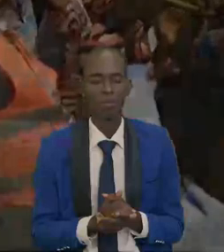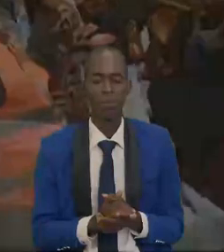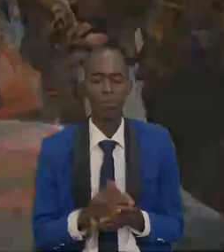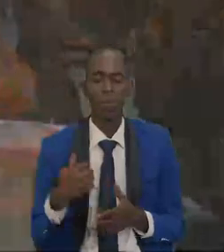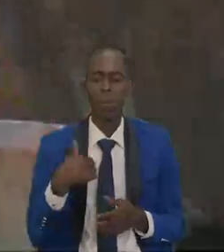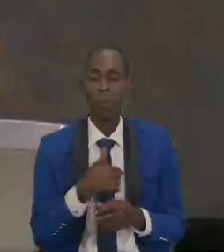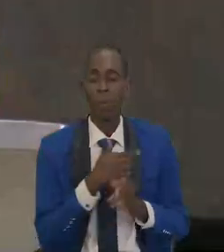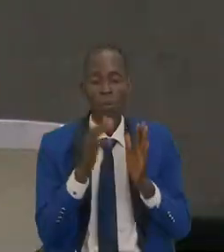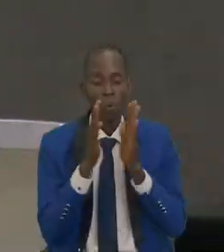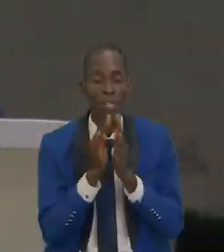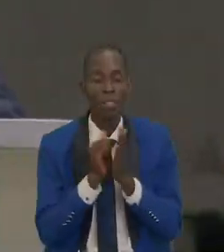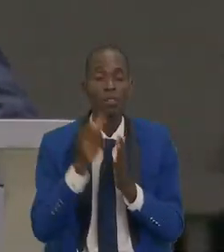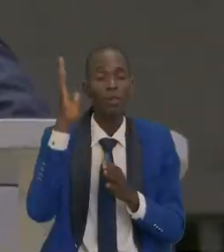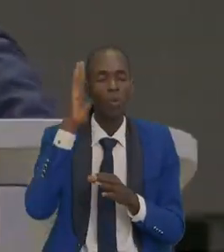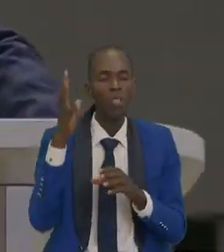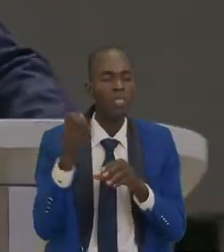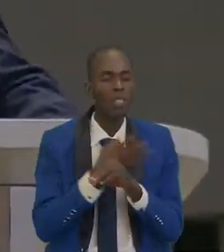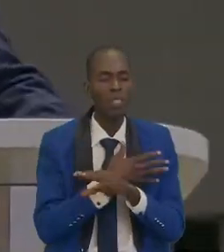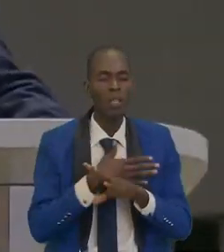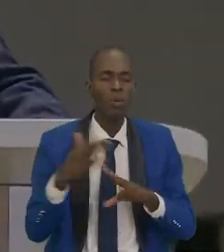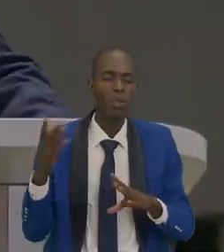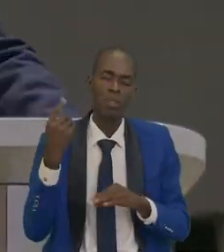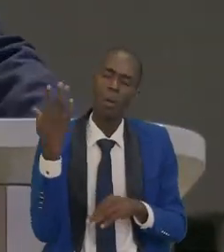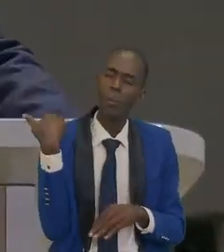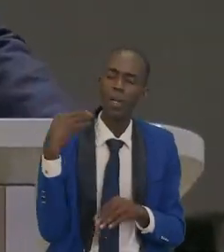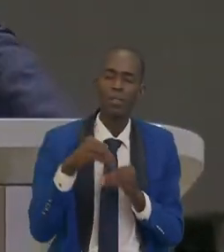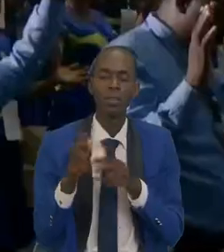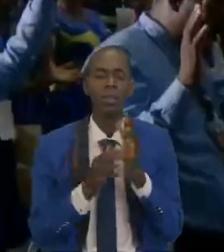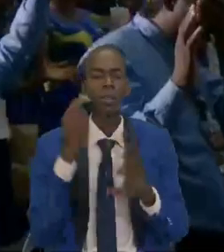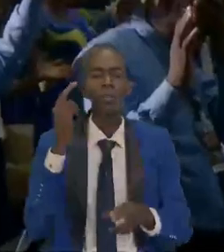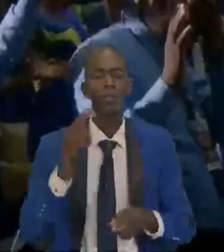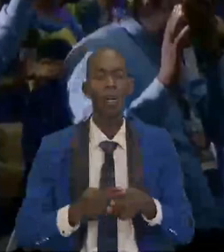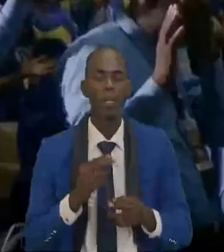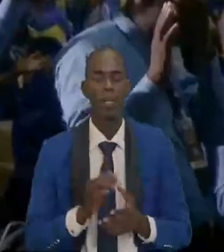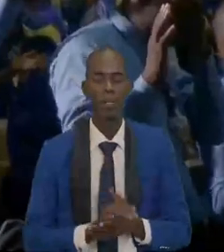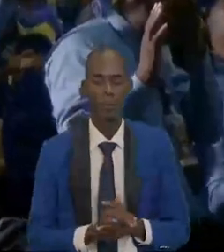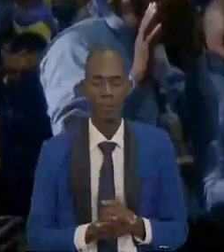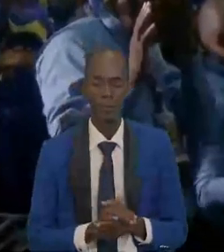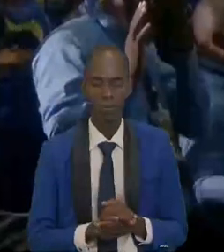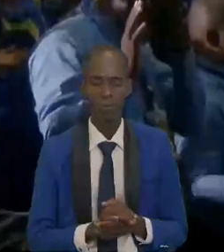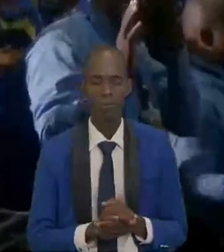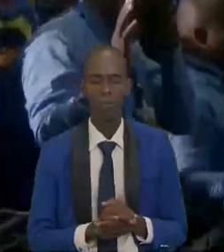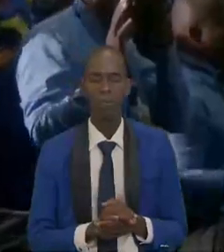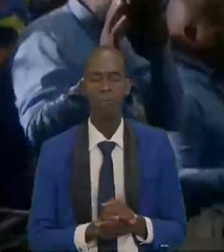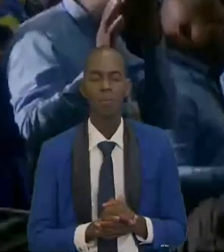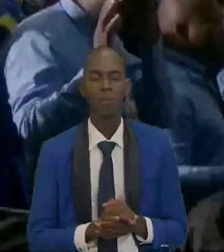Nous prions que tu effaces le passé au nom de Jésus.